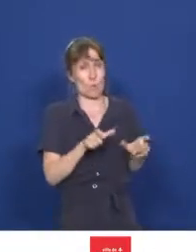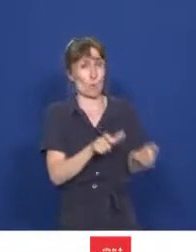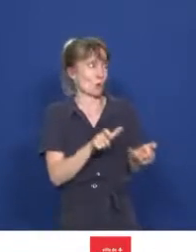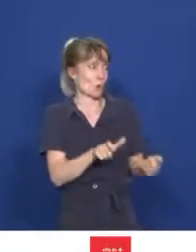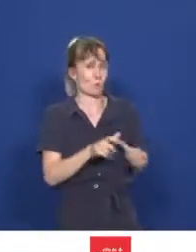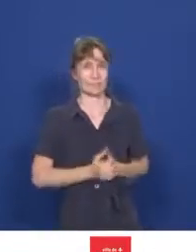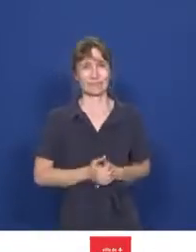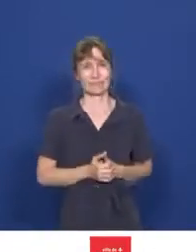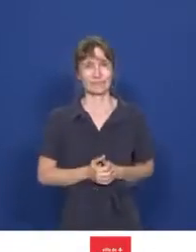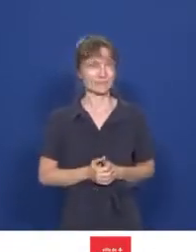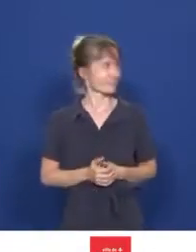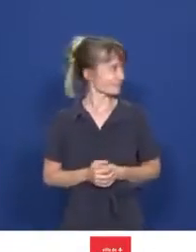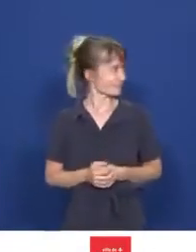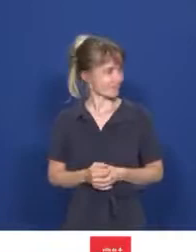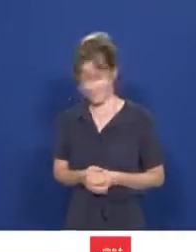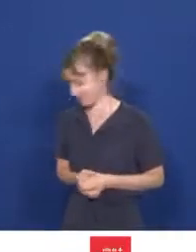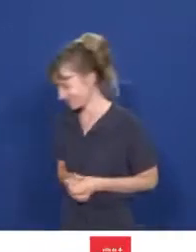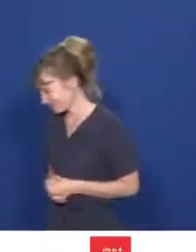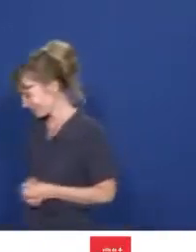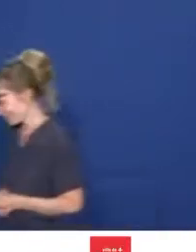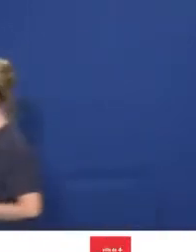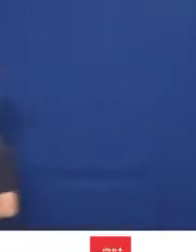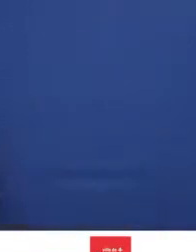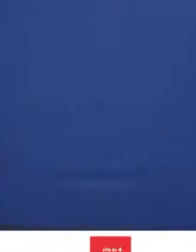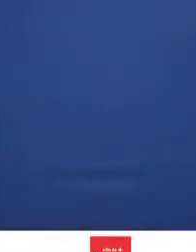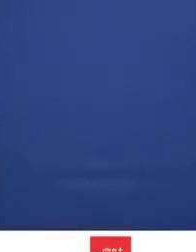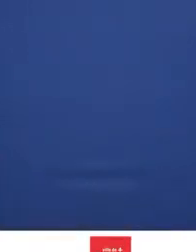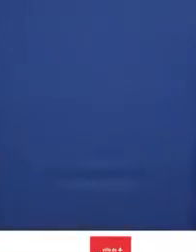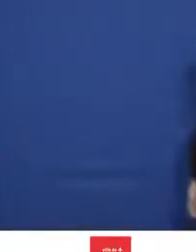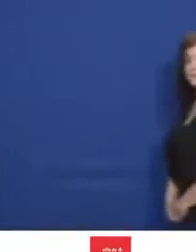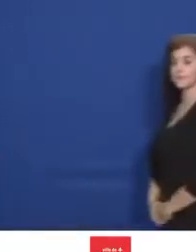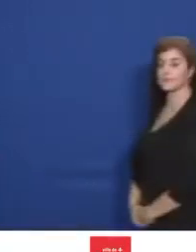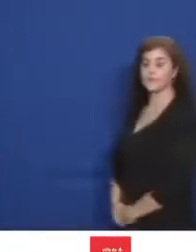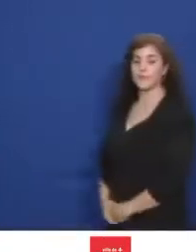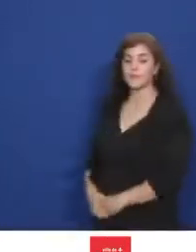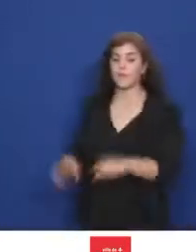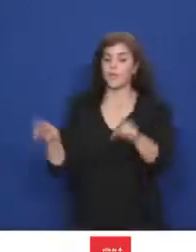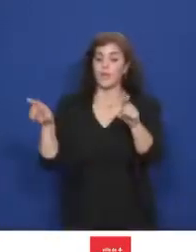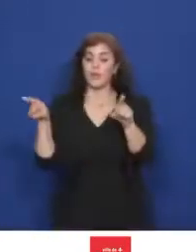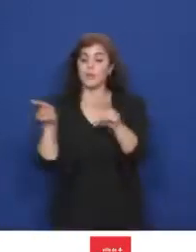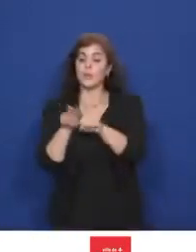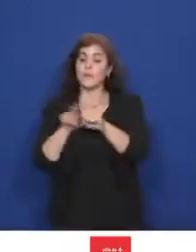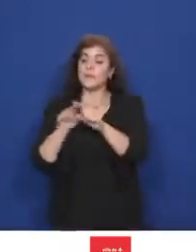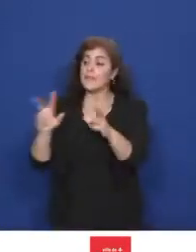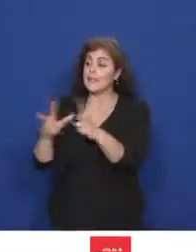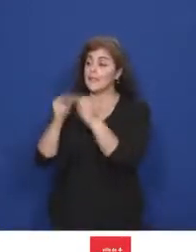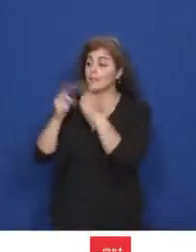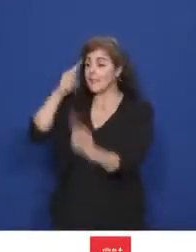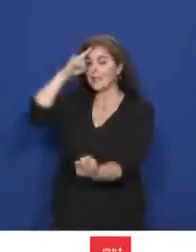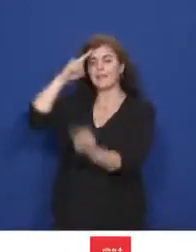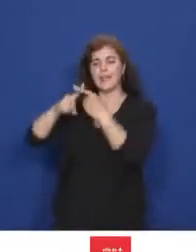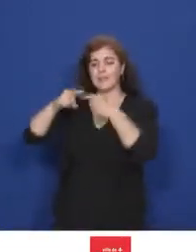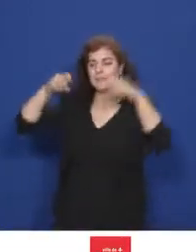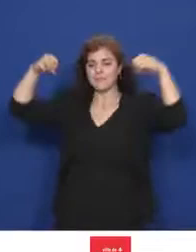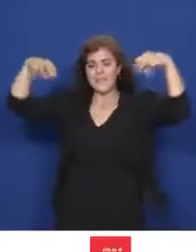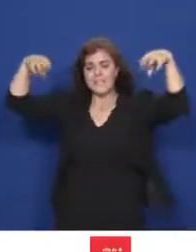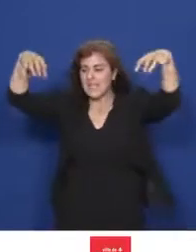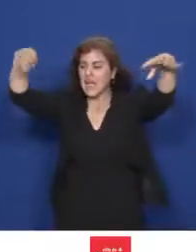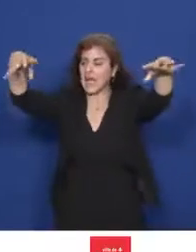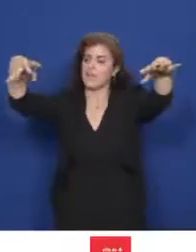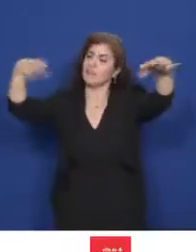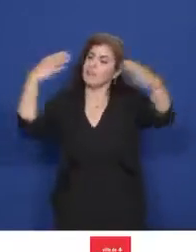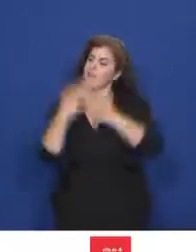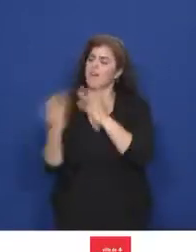Vous évoquez la question aussi de l'éclairage et de l'importance du LED, et tant mieux. Il y a une